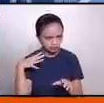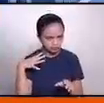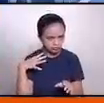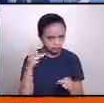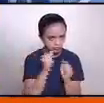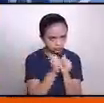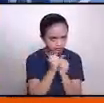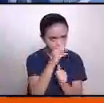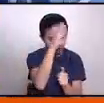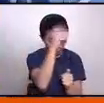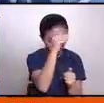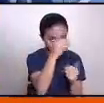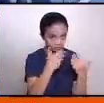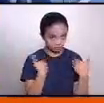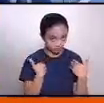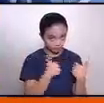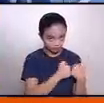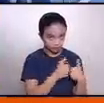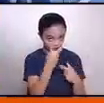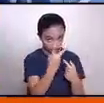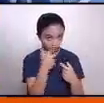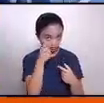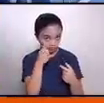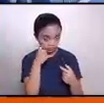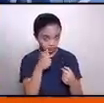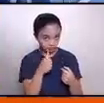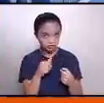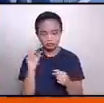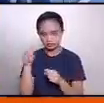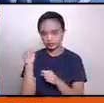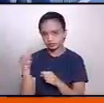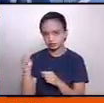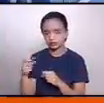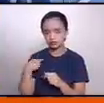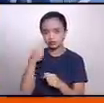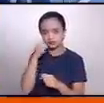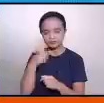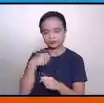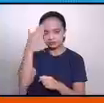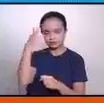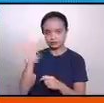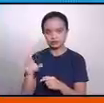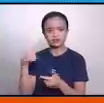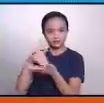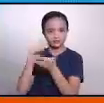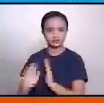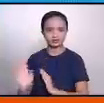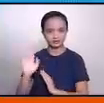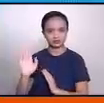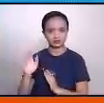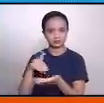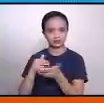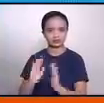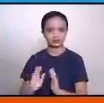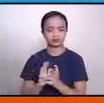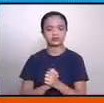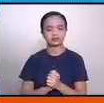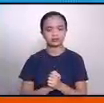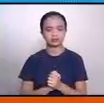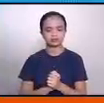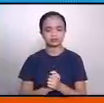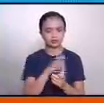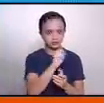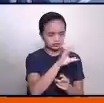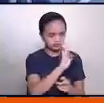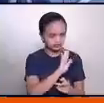meron siyang lalaki at meron siyang babae, dalawa? Opo. Yung babae po, hindi ko kasi kilala. Mga estudyante din po yun. Oh,